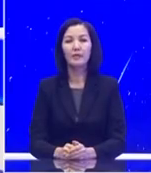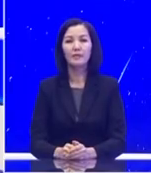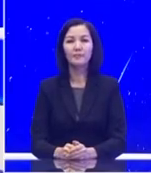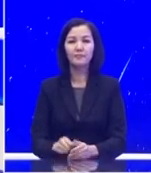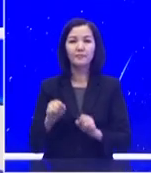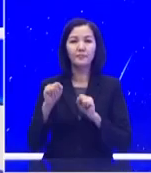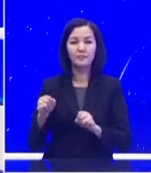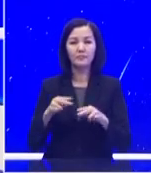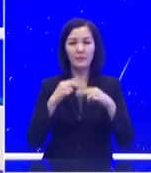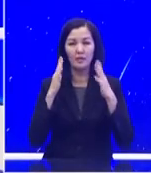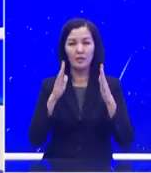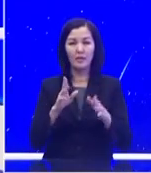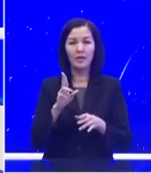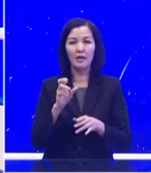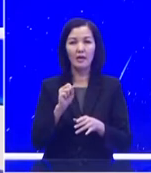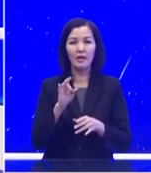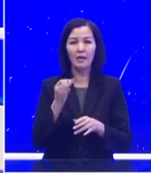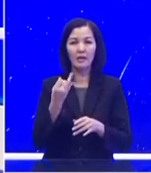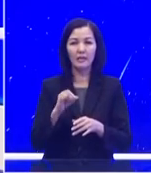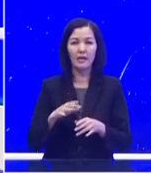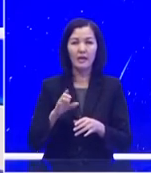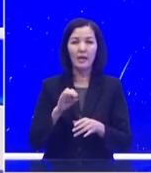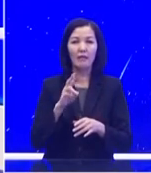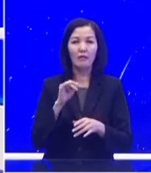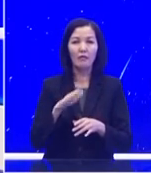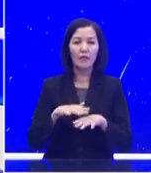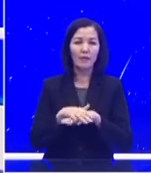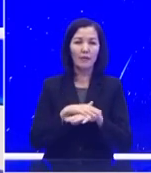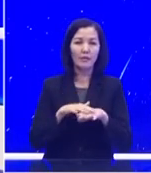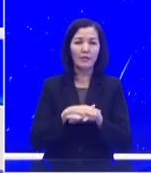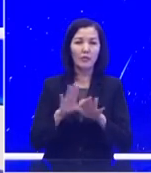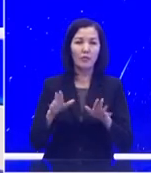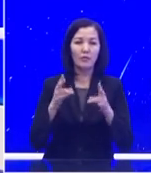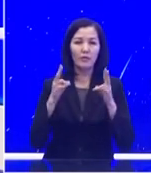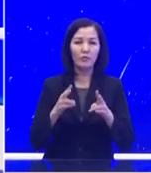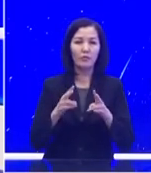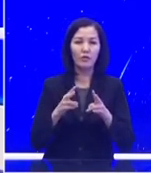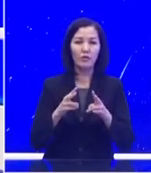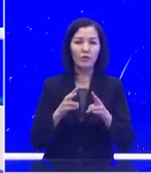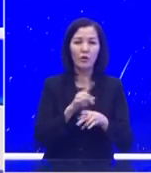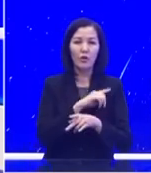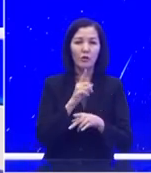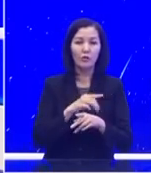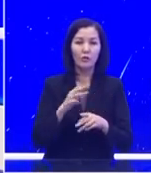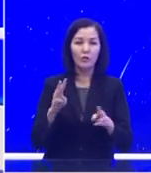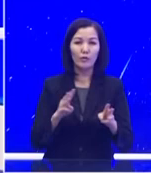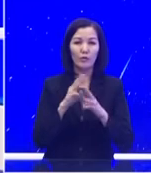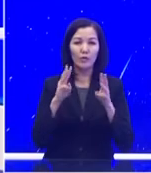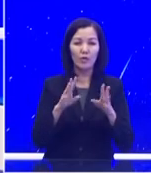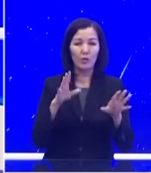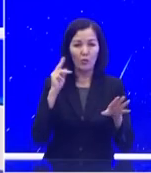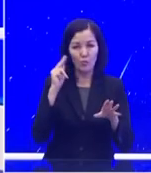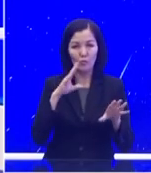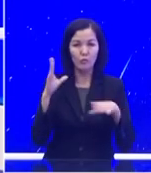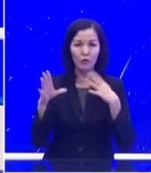Сақтықта қорлық жоқ. Қарасай ауданының Алтын Орда базарында облыстық төтенше жағдайлар департаменті мамандары күшімен түнгі өрт